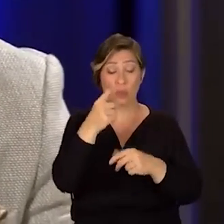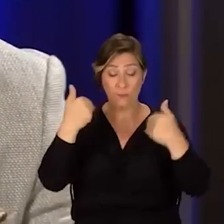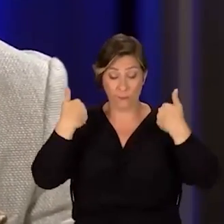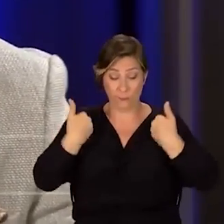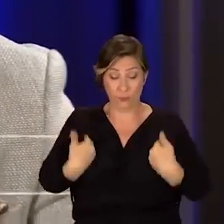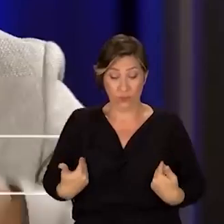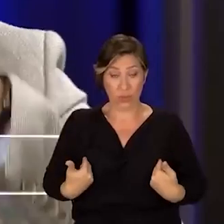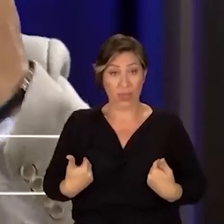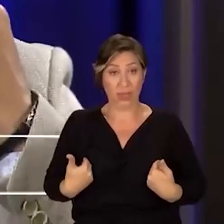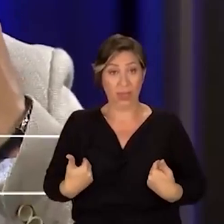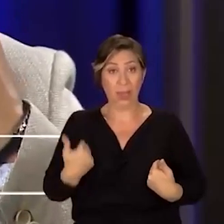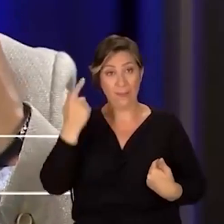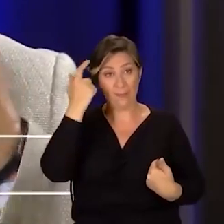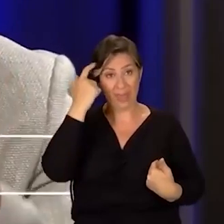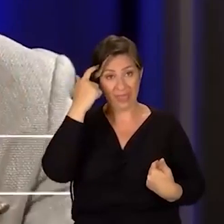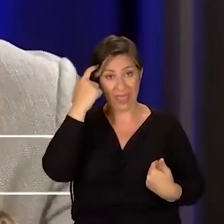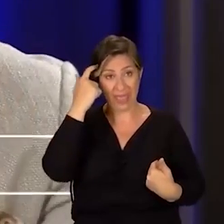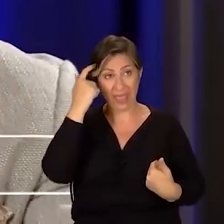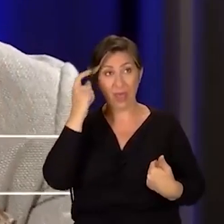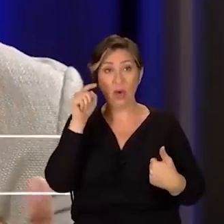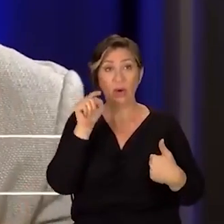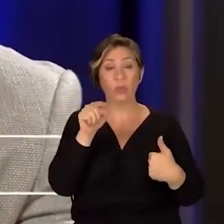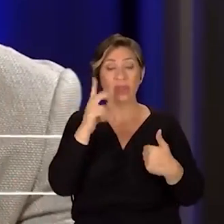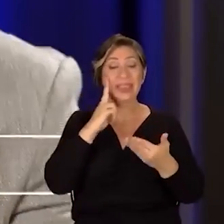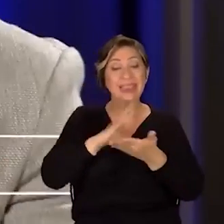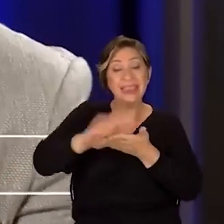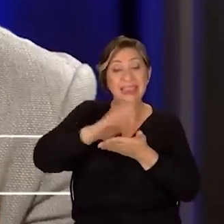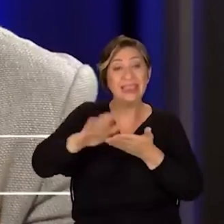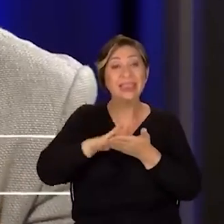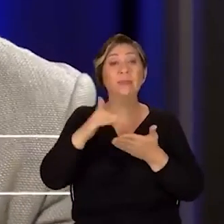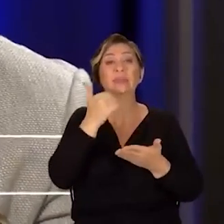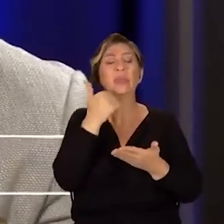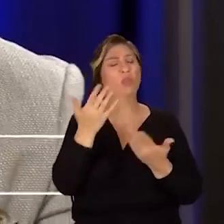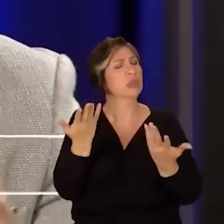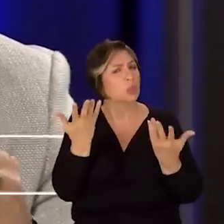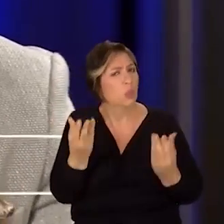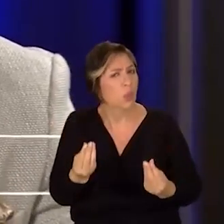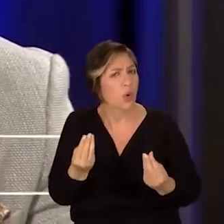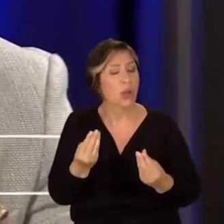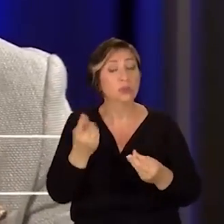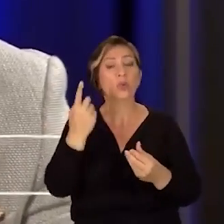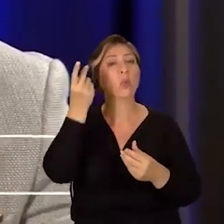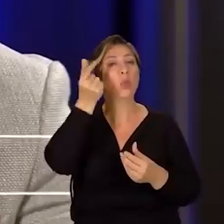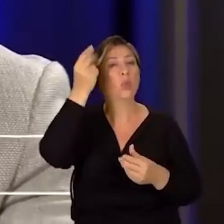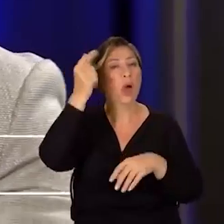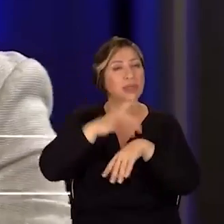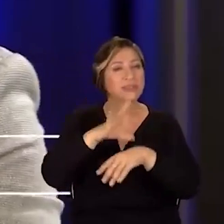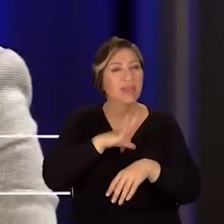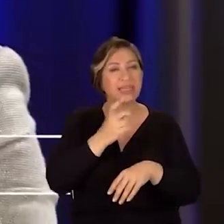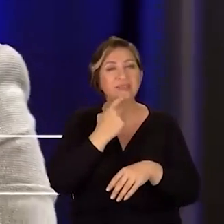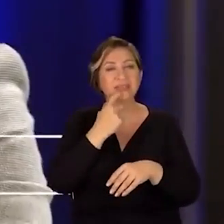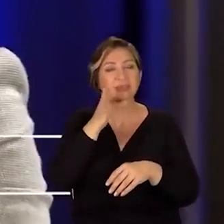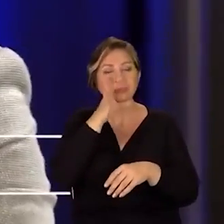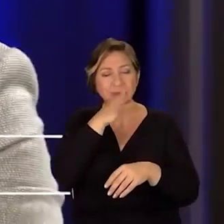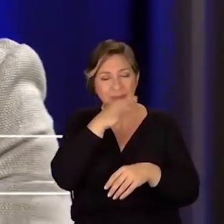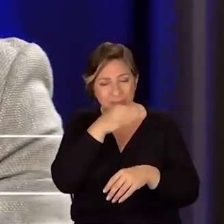vücutta diyor, beyinde bu şey temizlenemiyor. Nasıl oluyor diyor. Çünkü Alzheimer dediğimiz özellikle yaşla